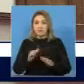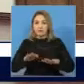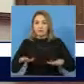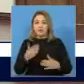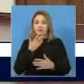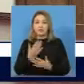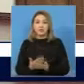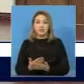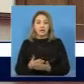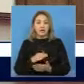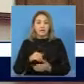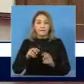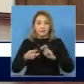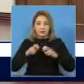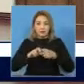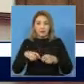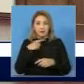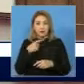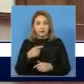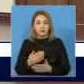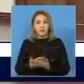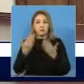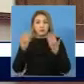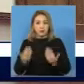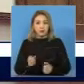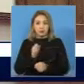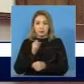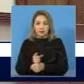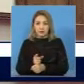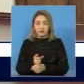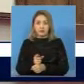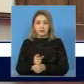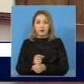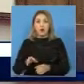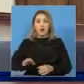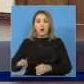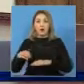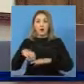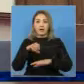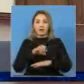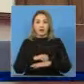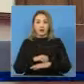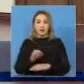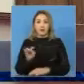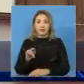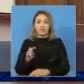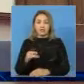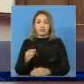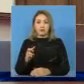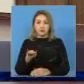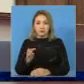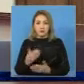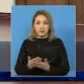Балалар әдебиетіне қатысты проблемалар айтылып жүр. Бүгін тапсырылған облыс әкімі Оразалин Оңдасын